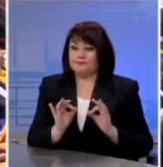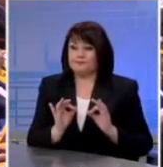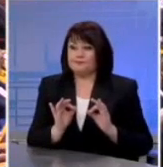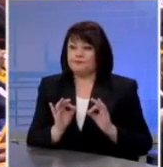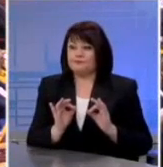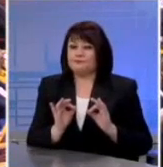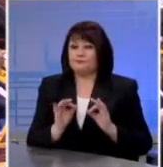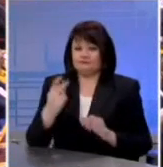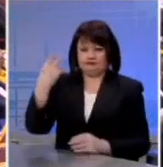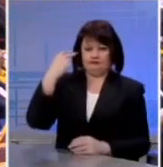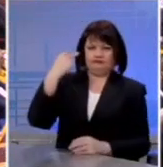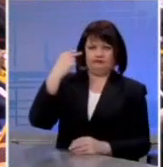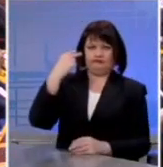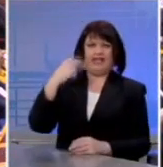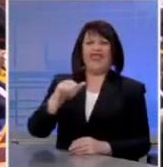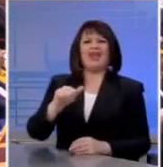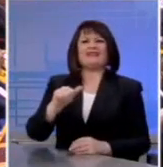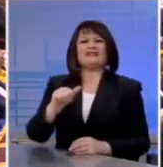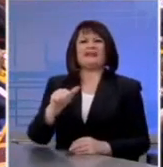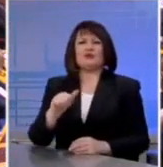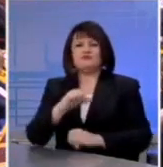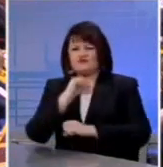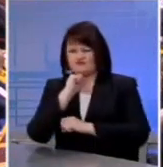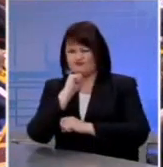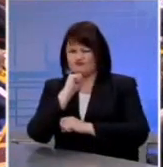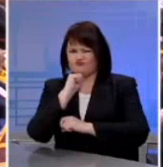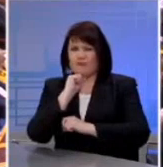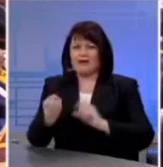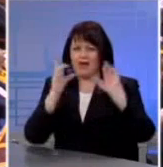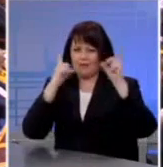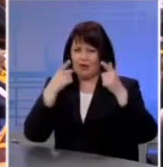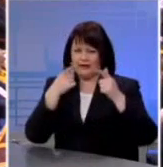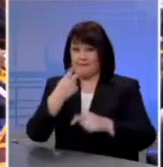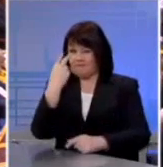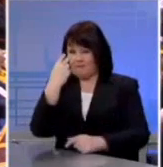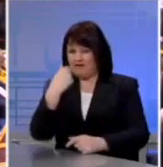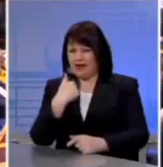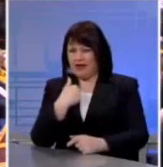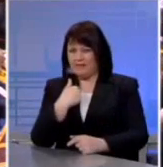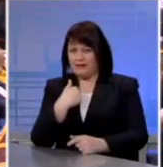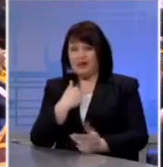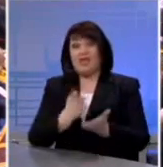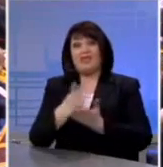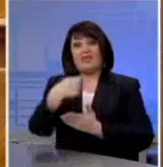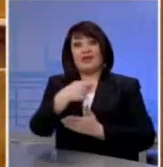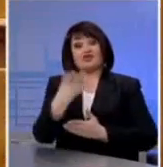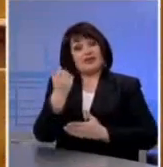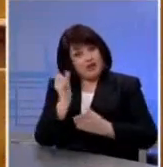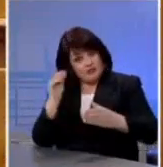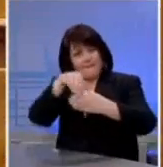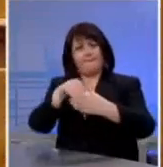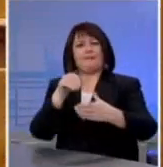επειδή με κοιτάει ο κύριος Αθανασίου έτσι βλοσιρά, έχουμε παρεμβάσει τη δικαιοσύνη